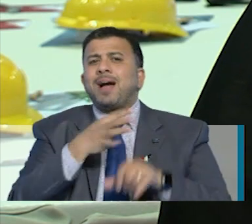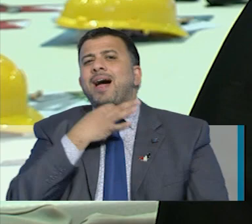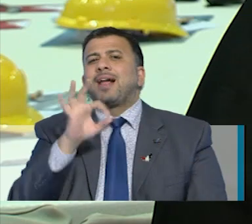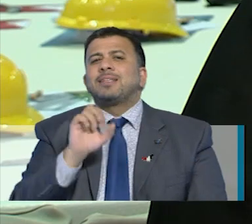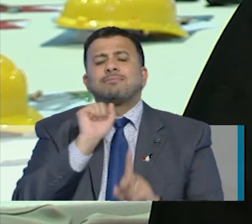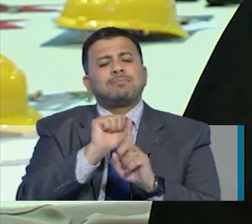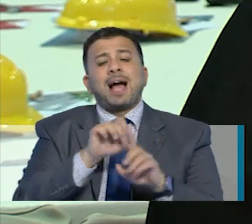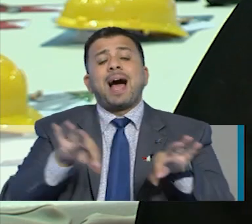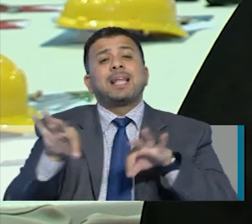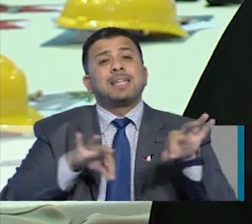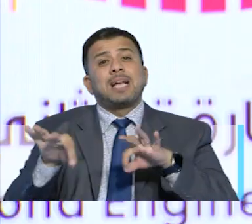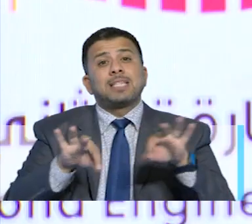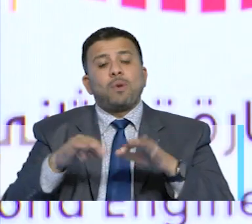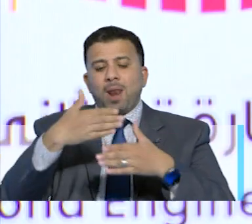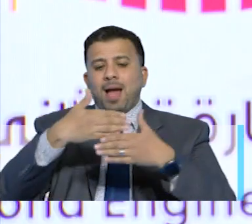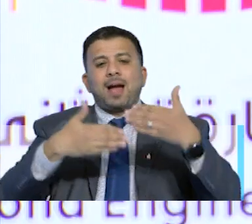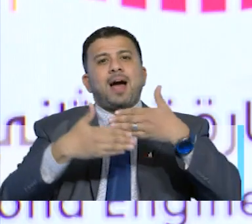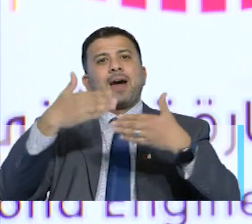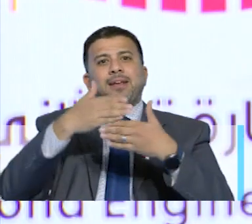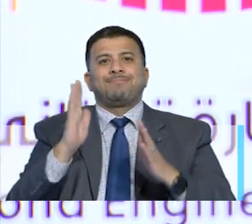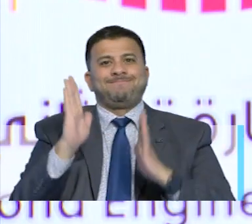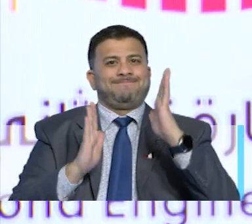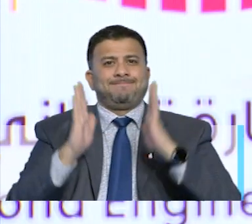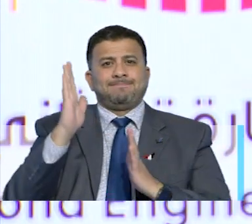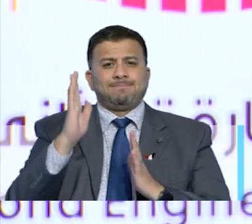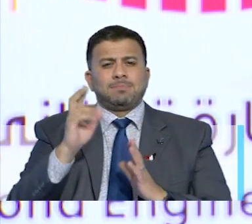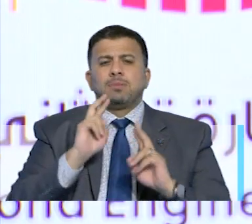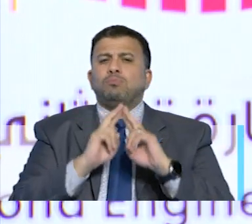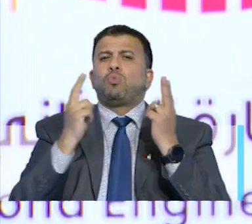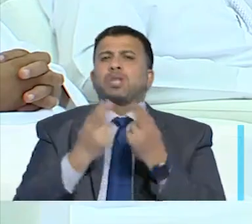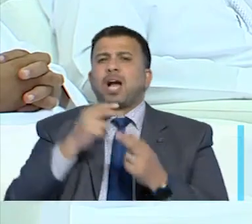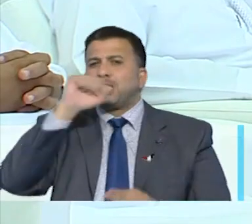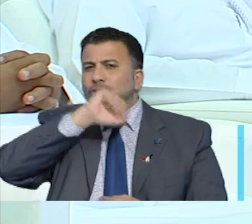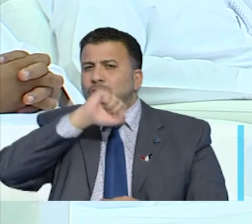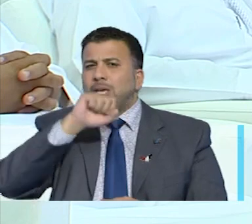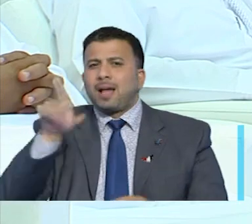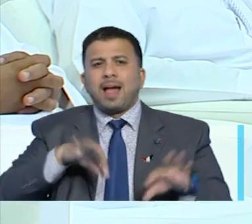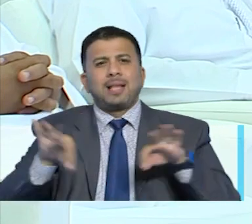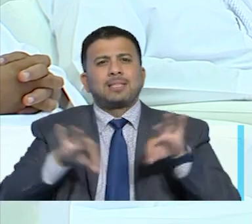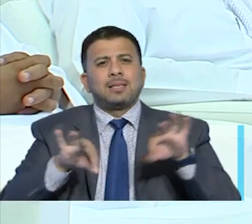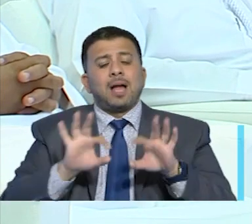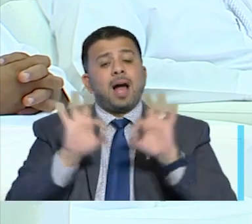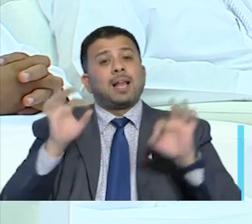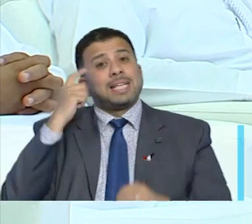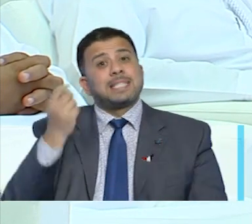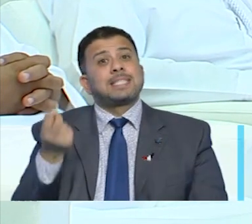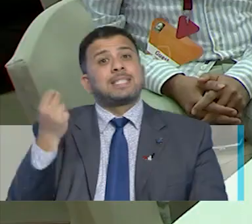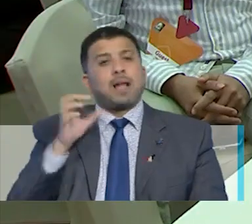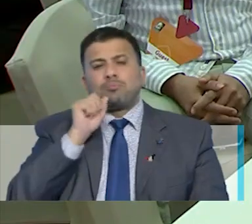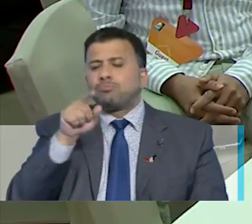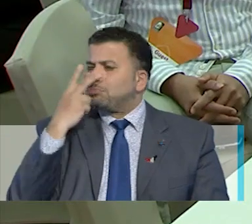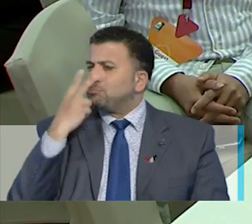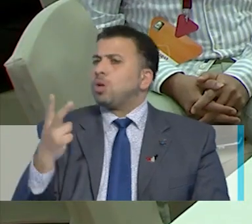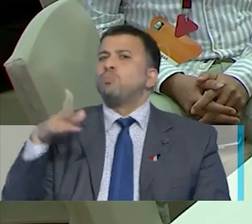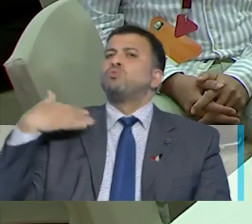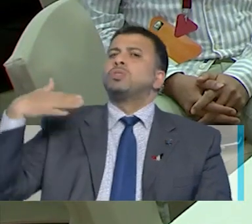في المجال الهندسي والعقاري. ملتقى الشارقة للهندسة يهدف لإبراز الحلول الذكية واستشراف